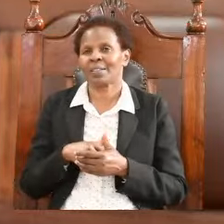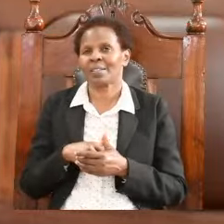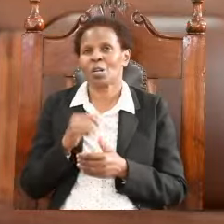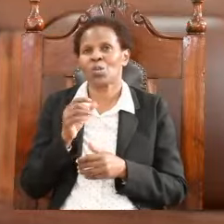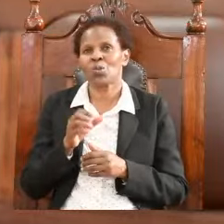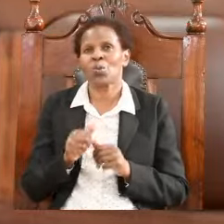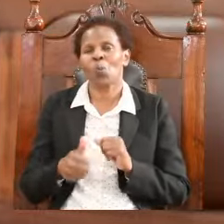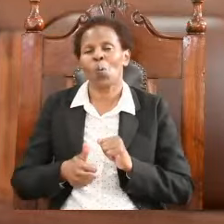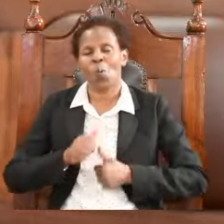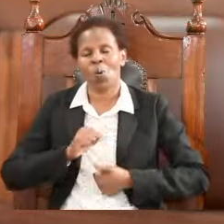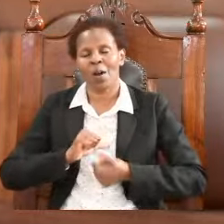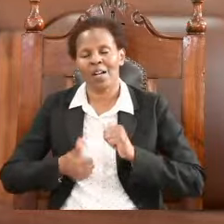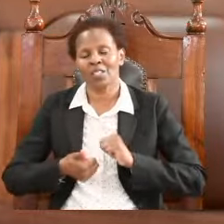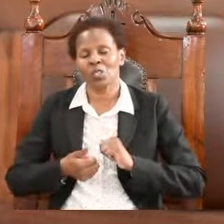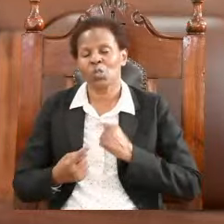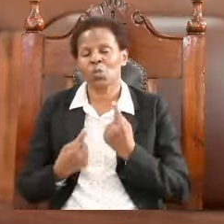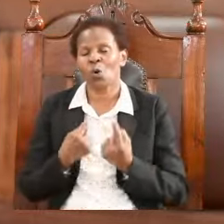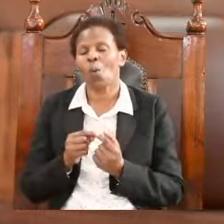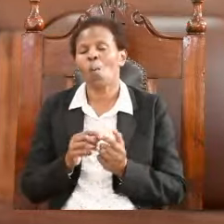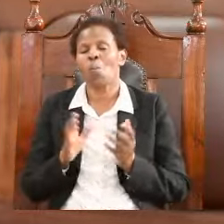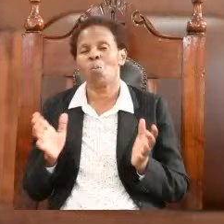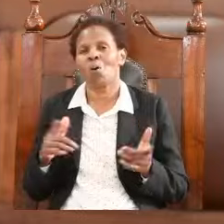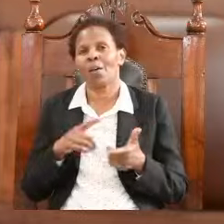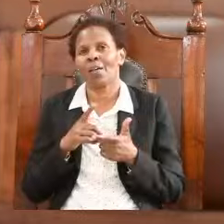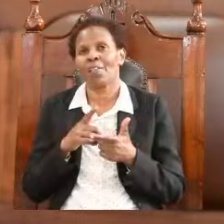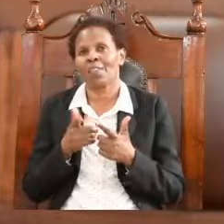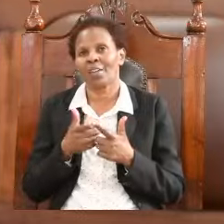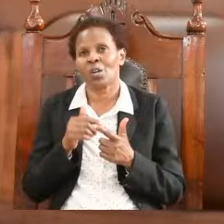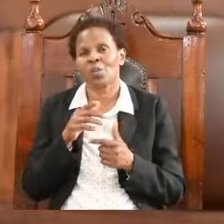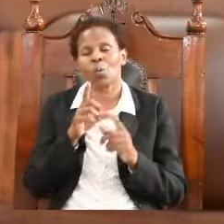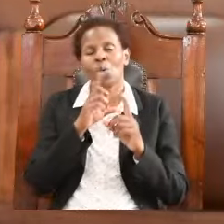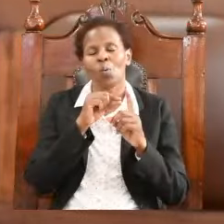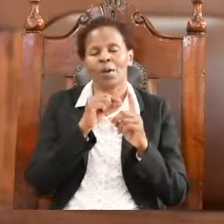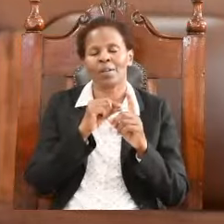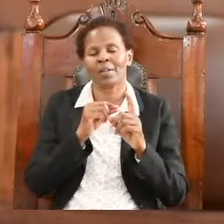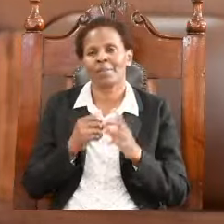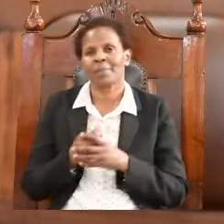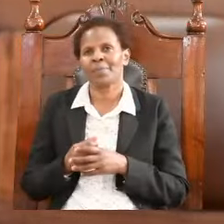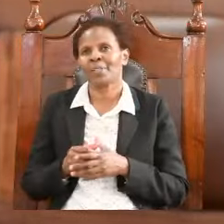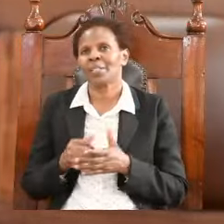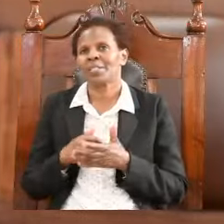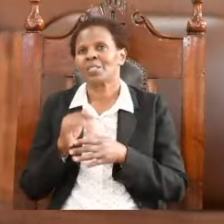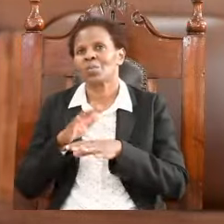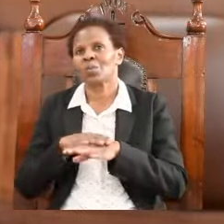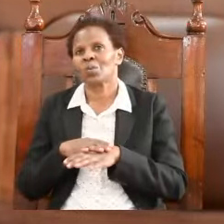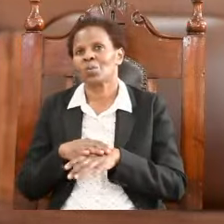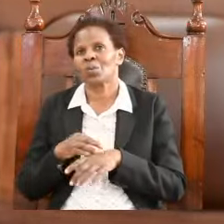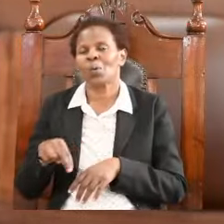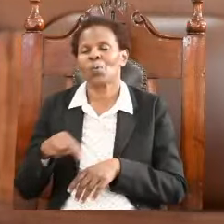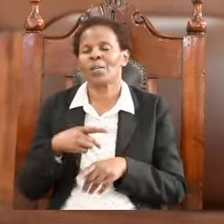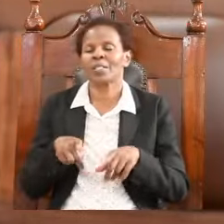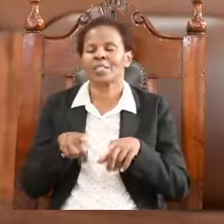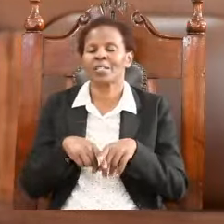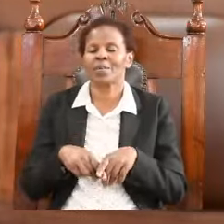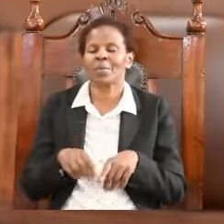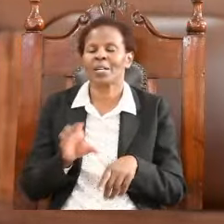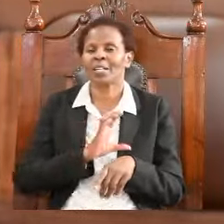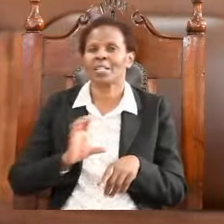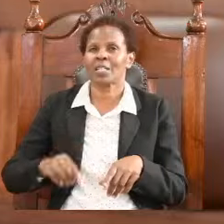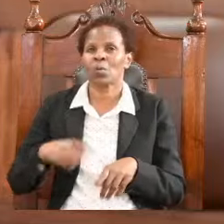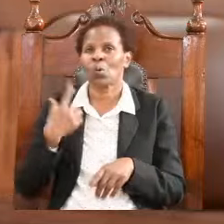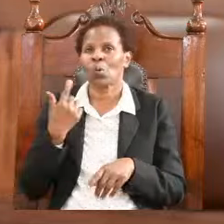ciiko ni ciaragia muno gukira ciugo kana tiguo na riu ni wega ithue na ithue gutuika akristiano